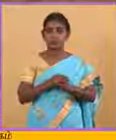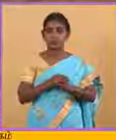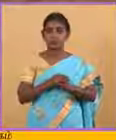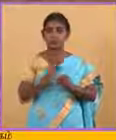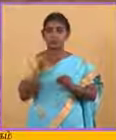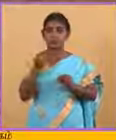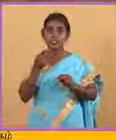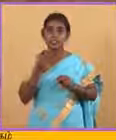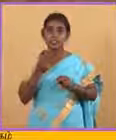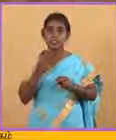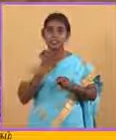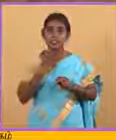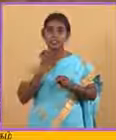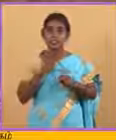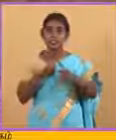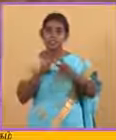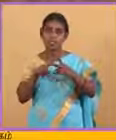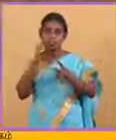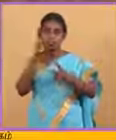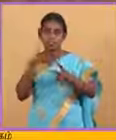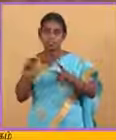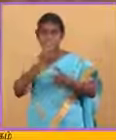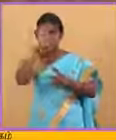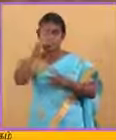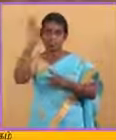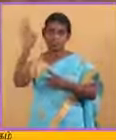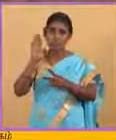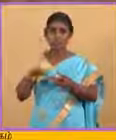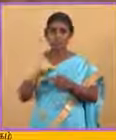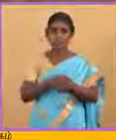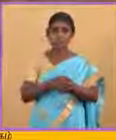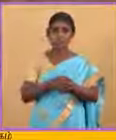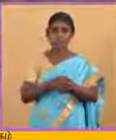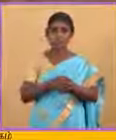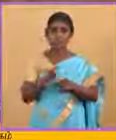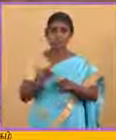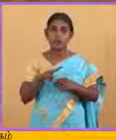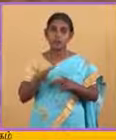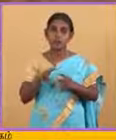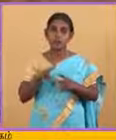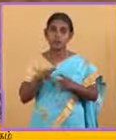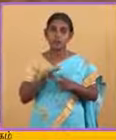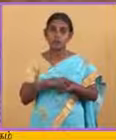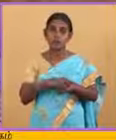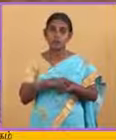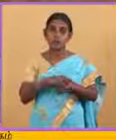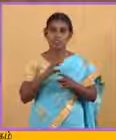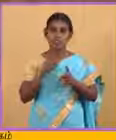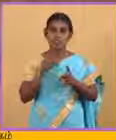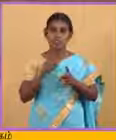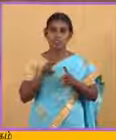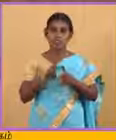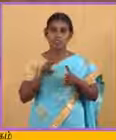சிறுவிச்சி என்ற இருவர் ஆட்சி செய்து வந்தனர். அவர்களின் மக்களாகிய மலையமான இருமுடிக்காரின் மக்களாகிய